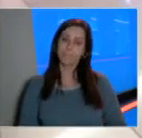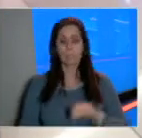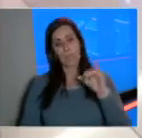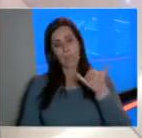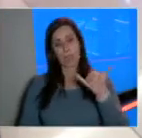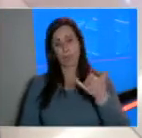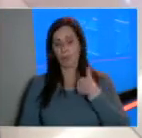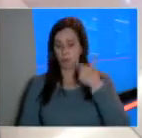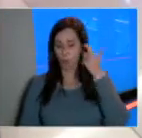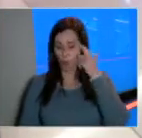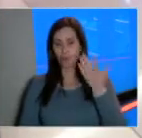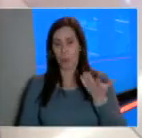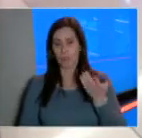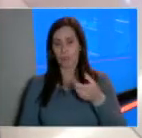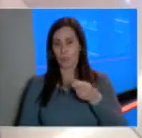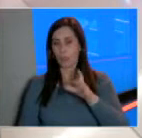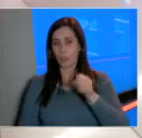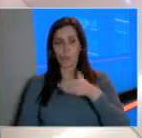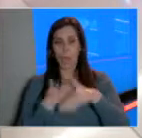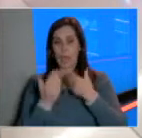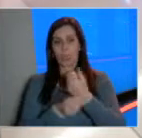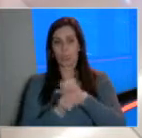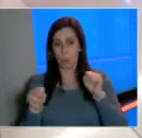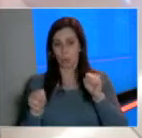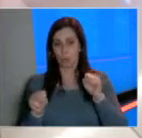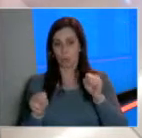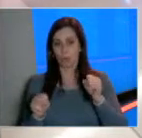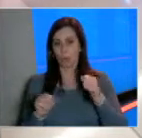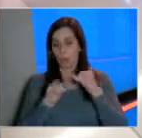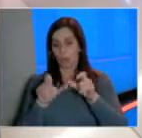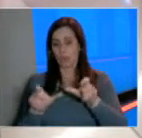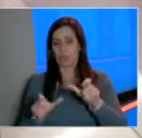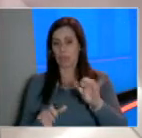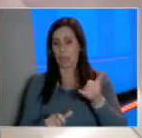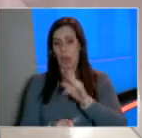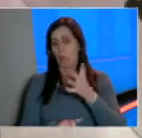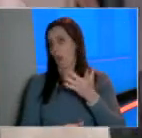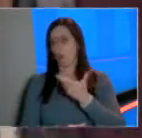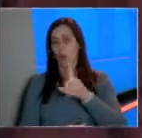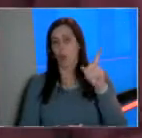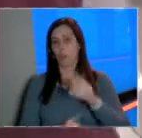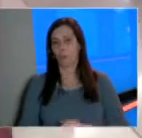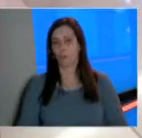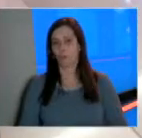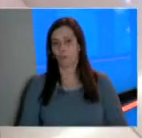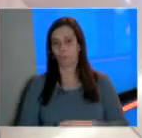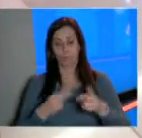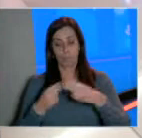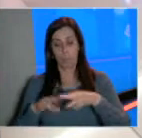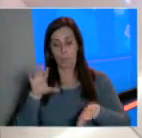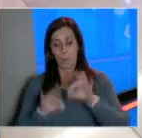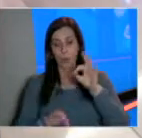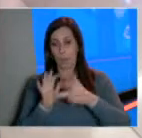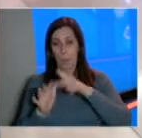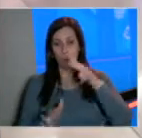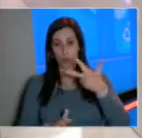כן, אני חושבת שאם יש תהליך דמוקרטי שיביא לחסינות, אז כן, למה לא? כן. אנחנו עומדים לצאת לבחירות